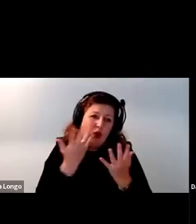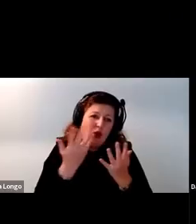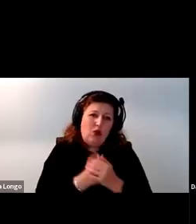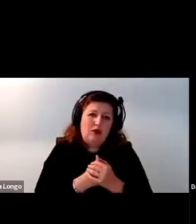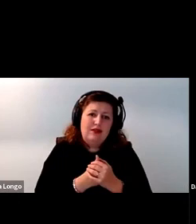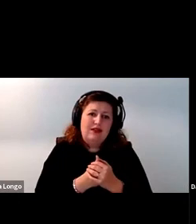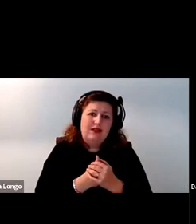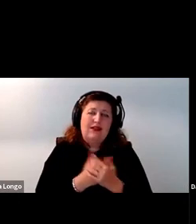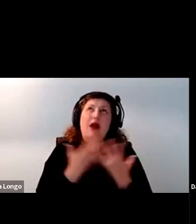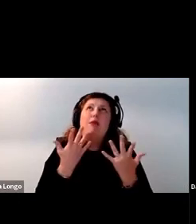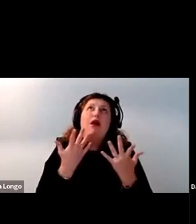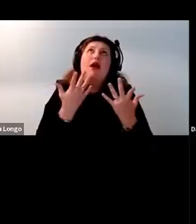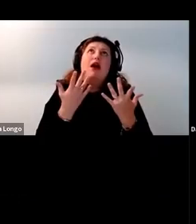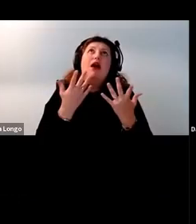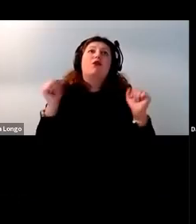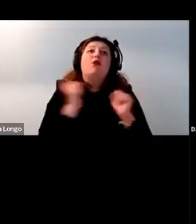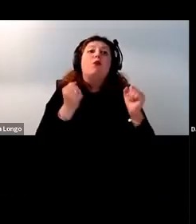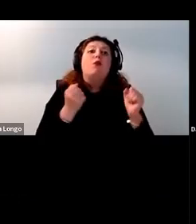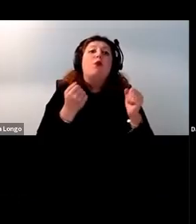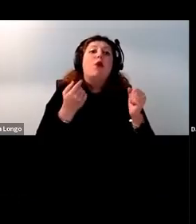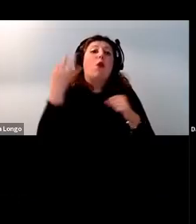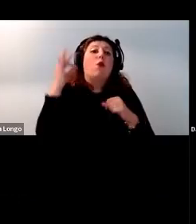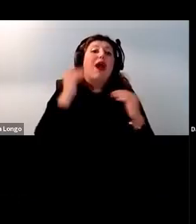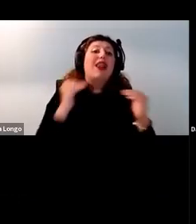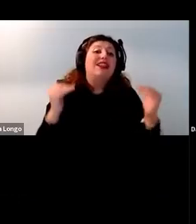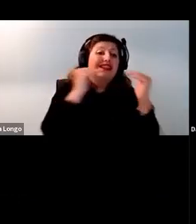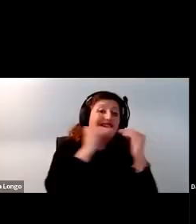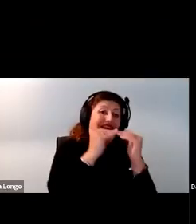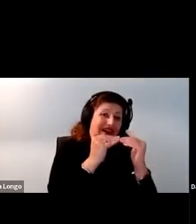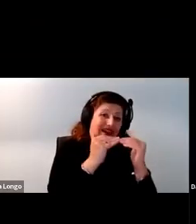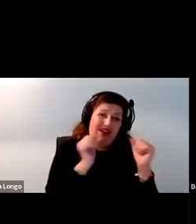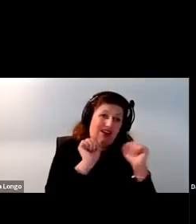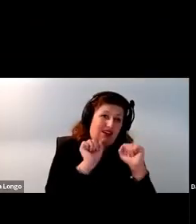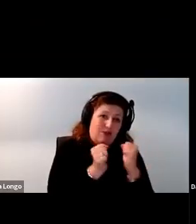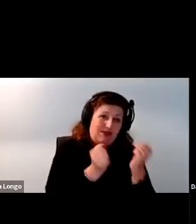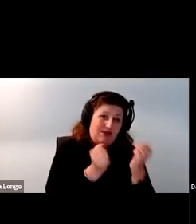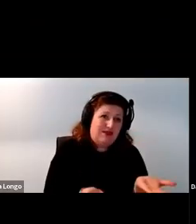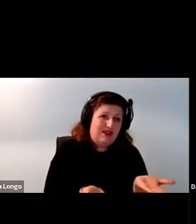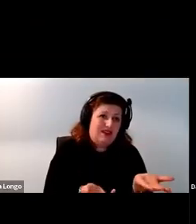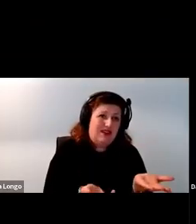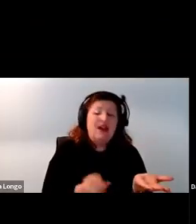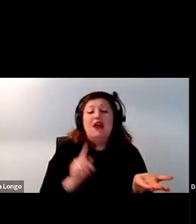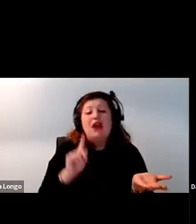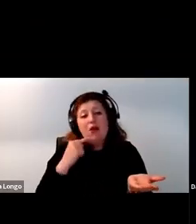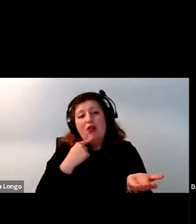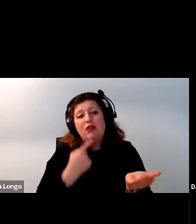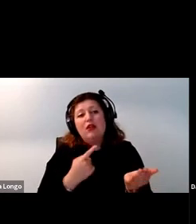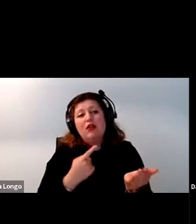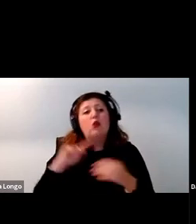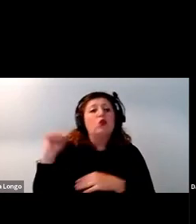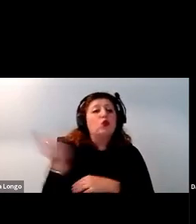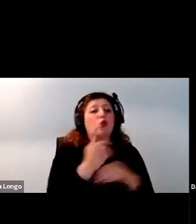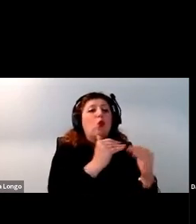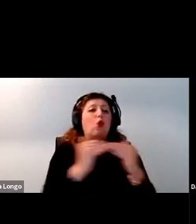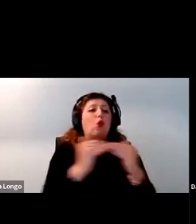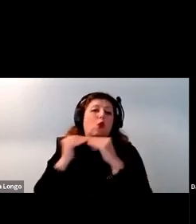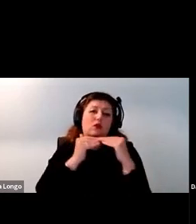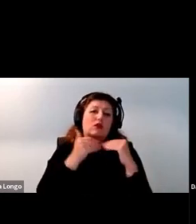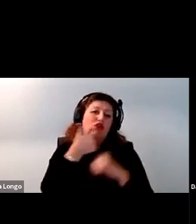non so, al 100%, però per tutti. Bravo, un ottimo